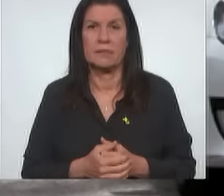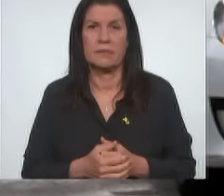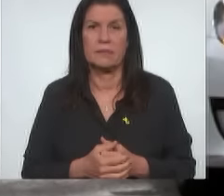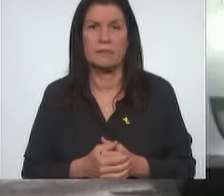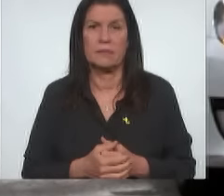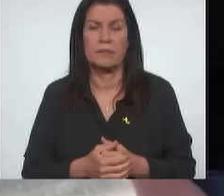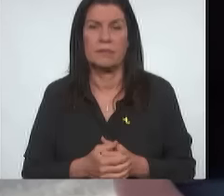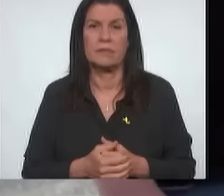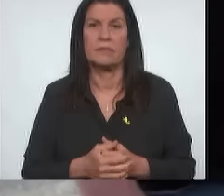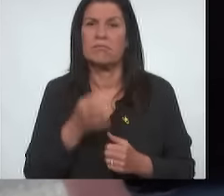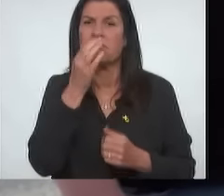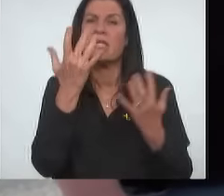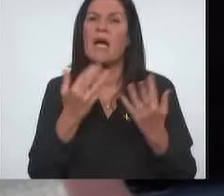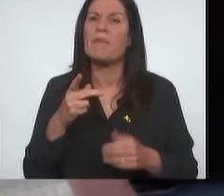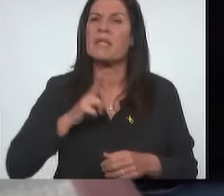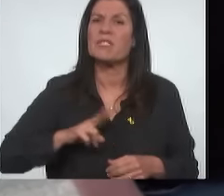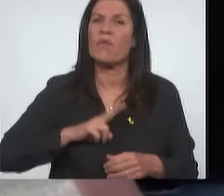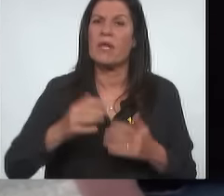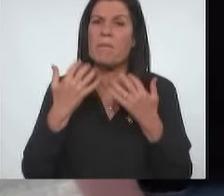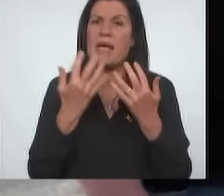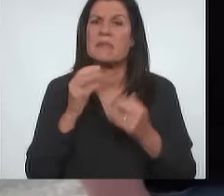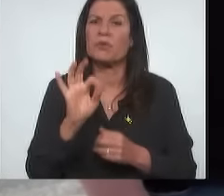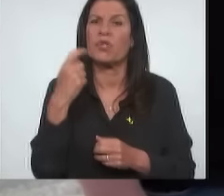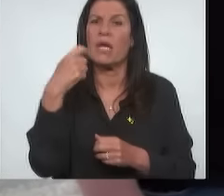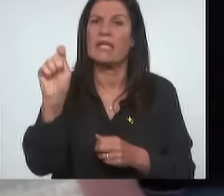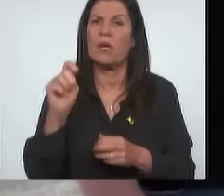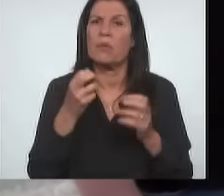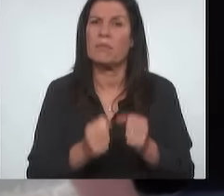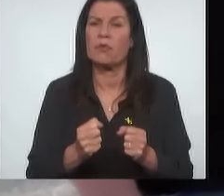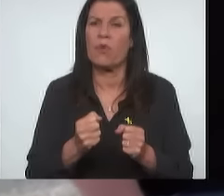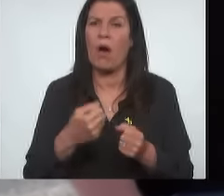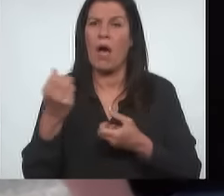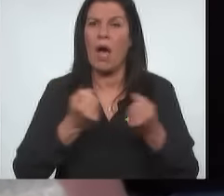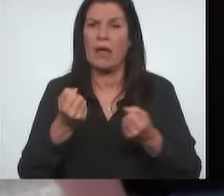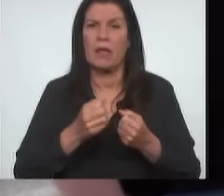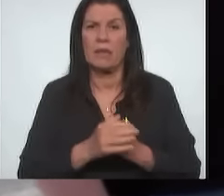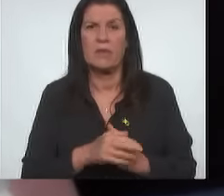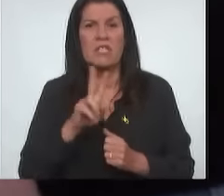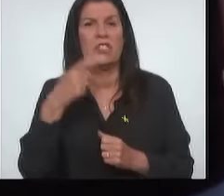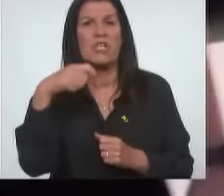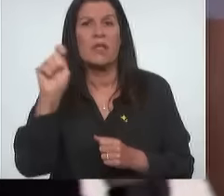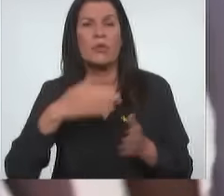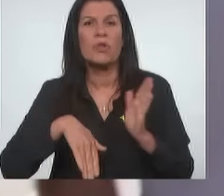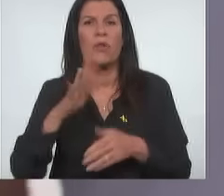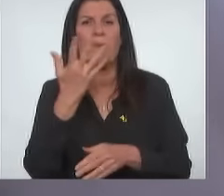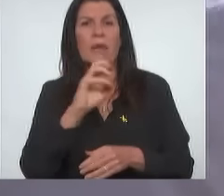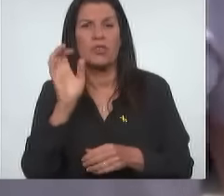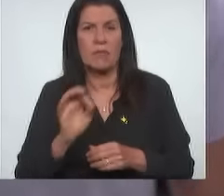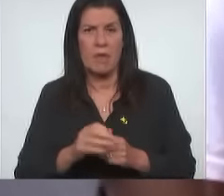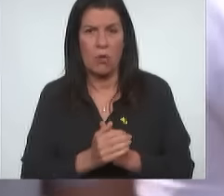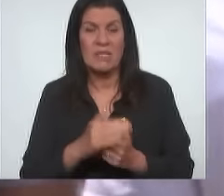כמה אתם סובלים מהסיפור הזה של התייקרות ביטוח הרכב? יש התייקרות של מעל 50%, חלק מהאנשים זה אפילו מעל